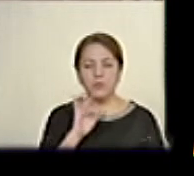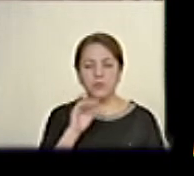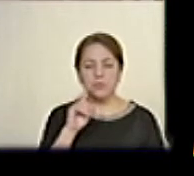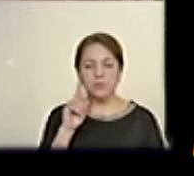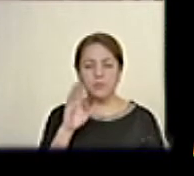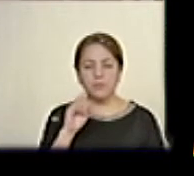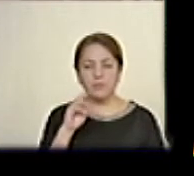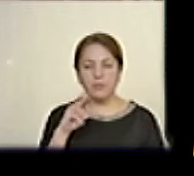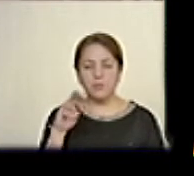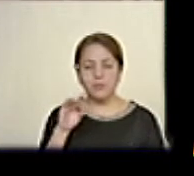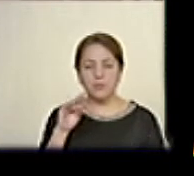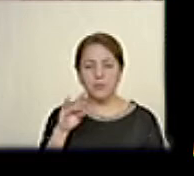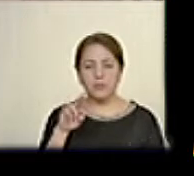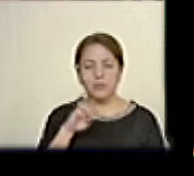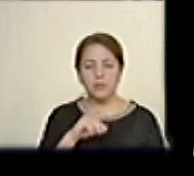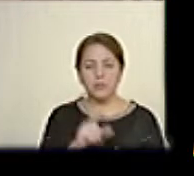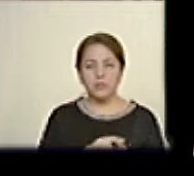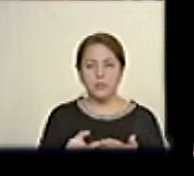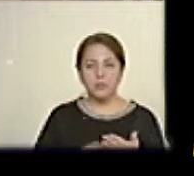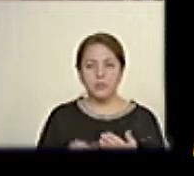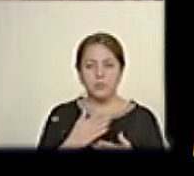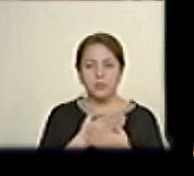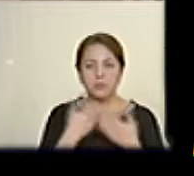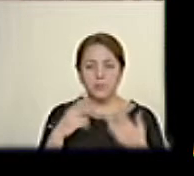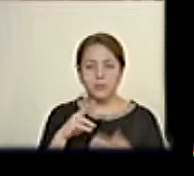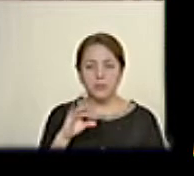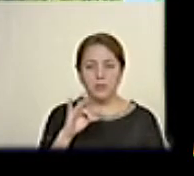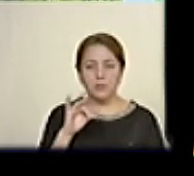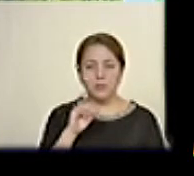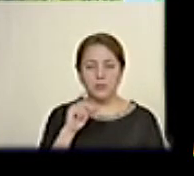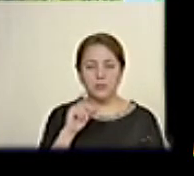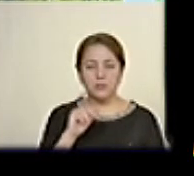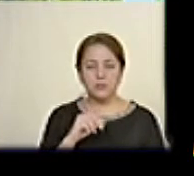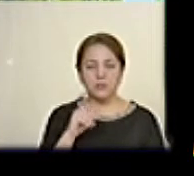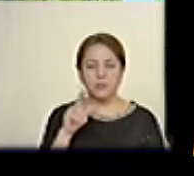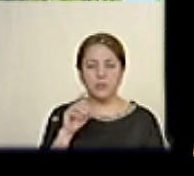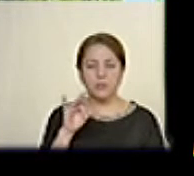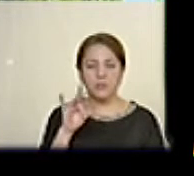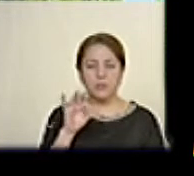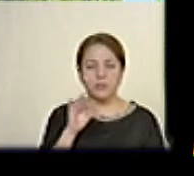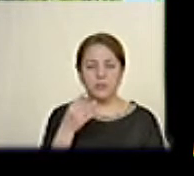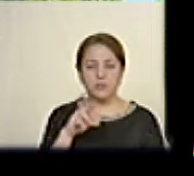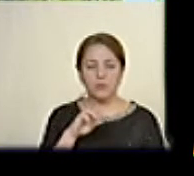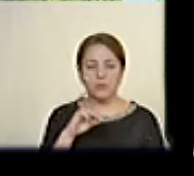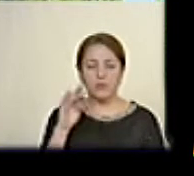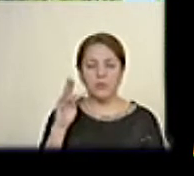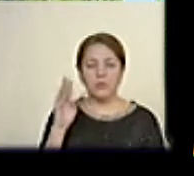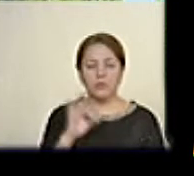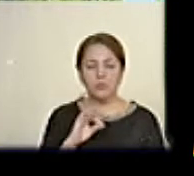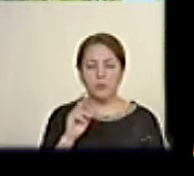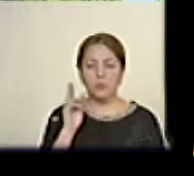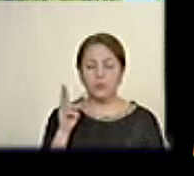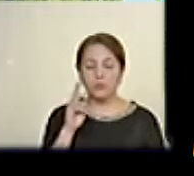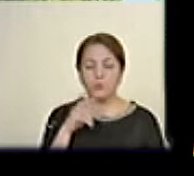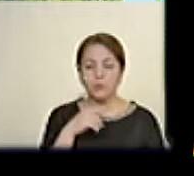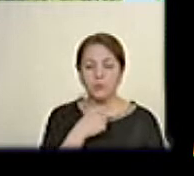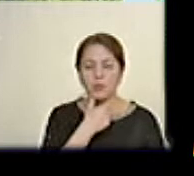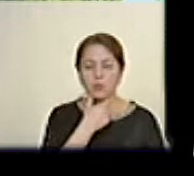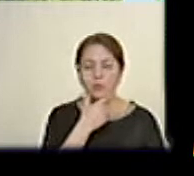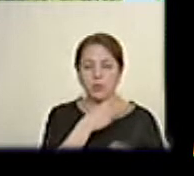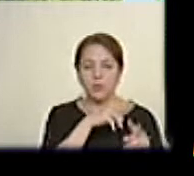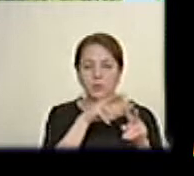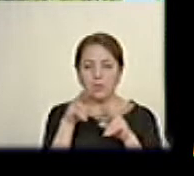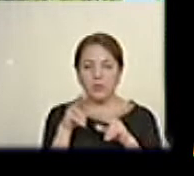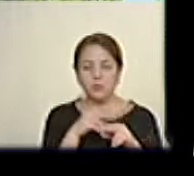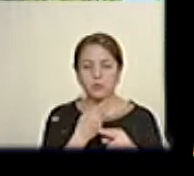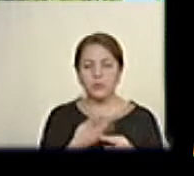В стихотворении нет явного лирического героя. Однако кто-то наблюдает эту картину и кому-то